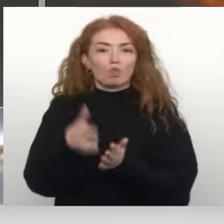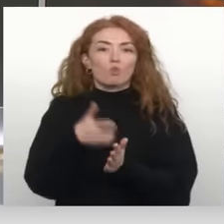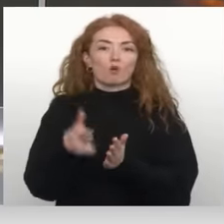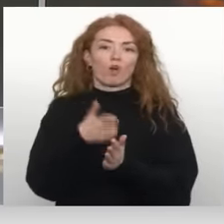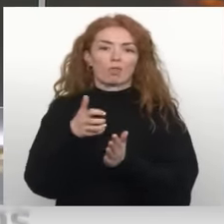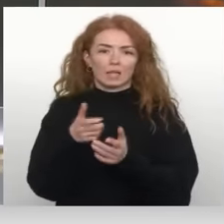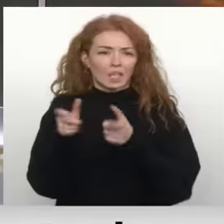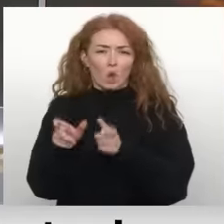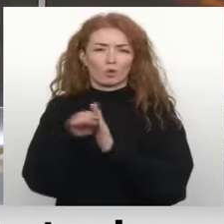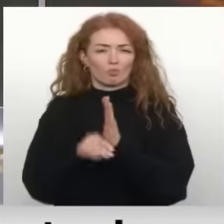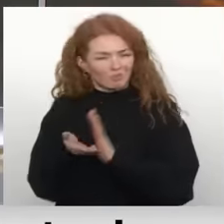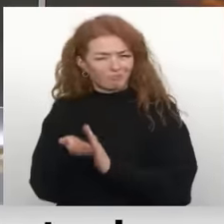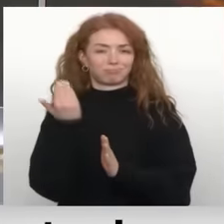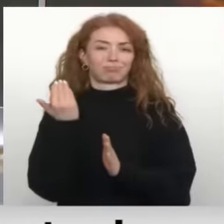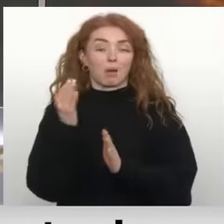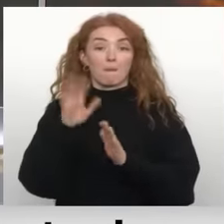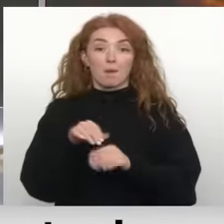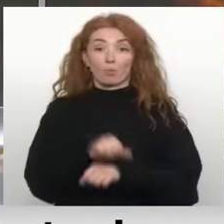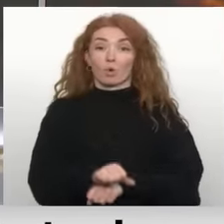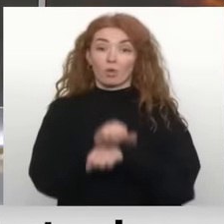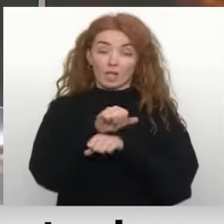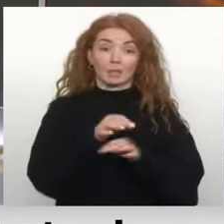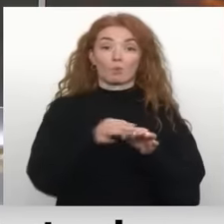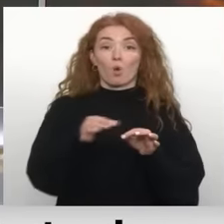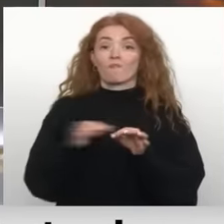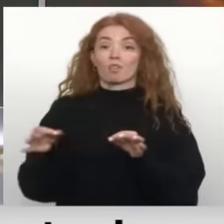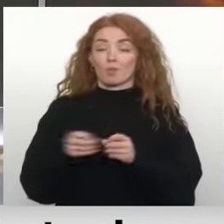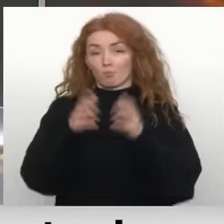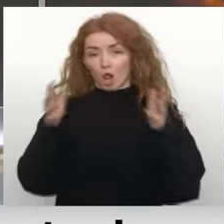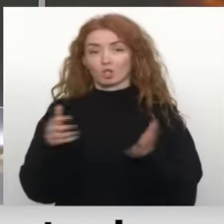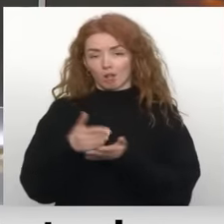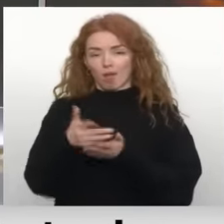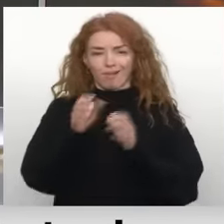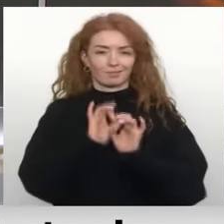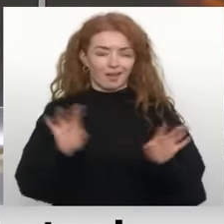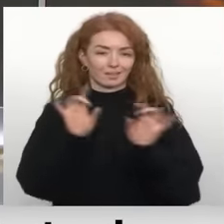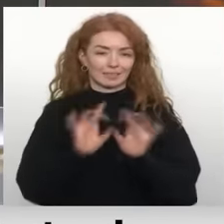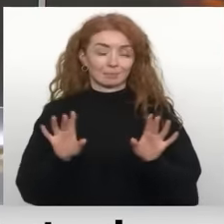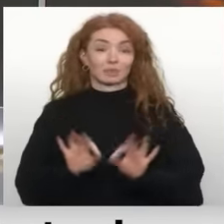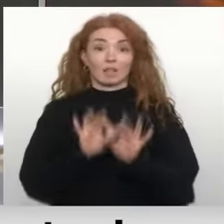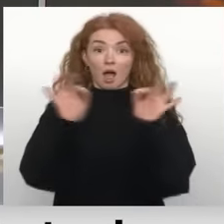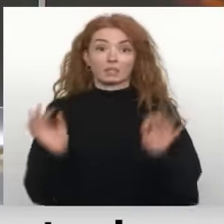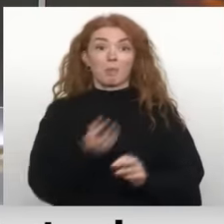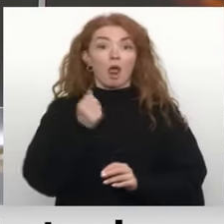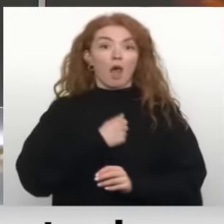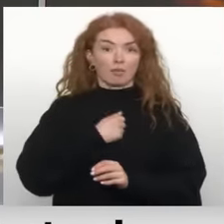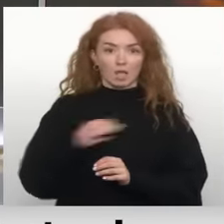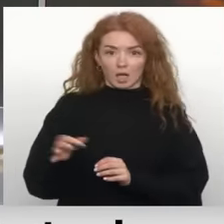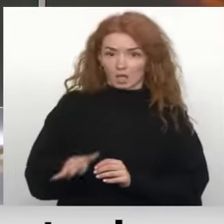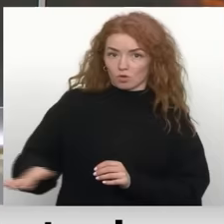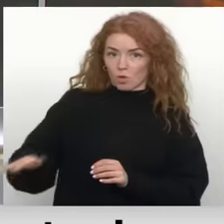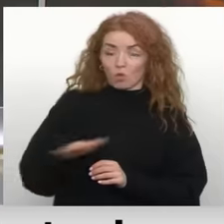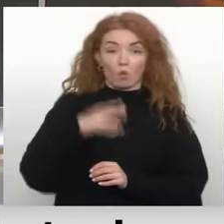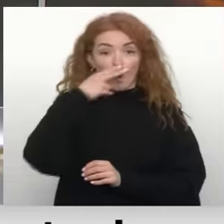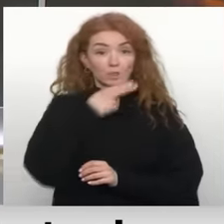ierobežojumiem. Par lauksaimnieku protestiem Latvijas novados plašāk turpmākajās minūtēs. Un sāksim ar Latgali. Ar